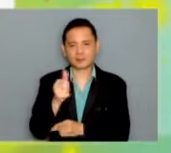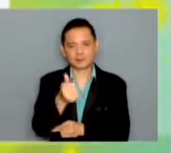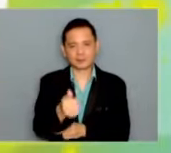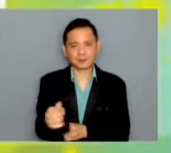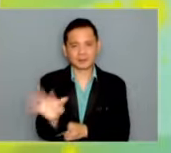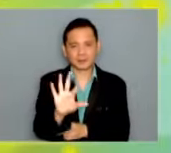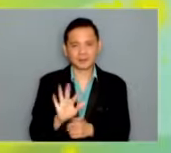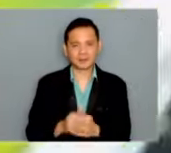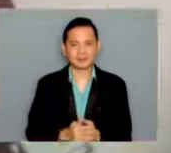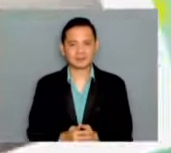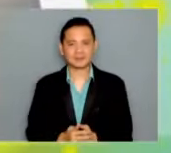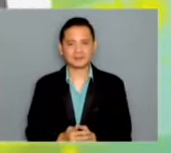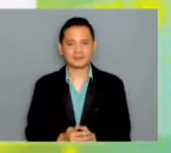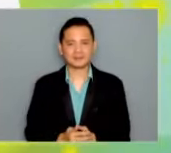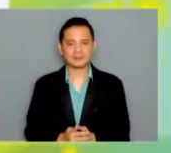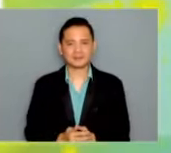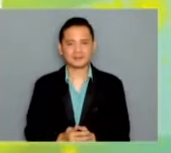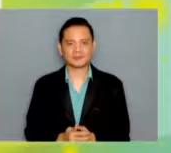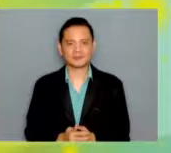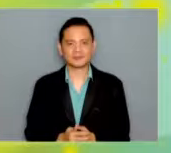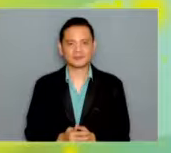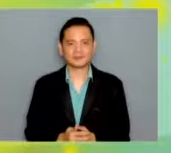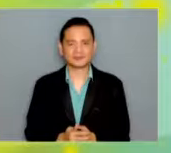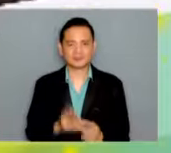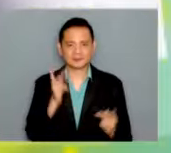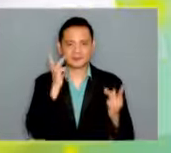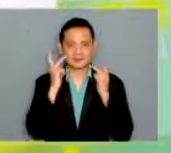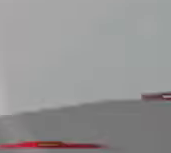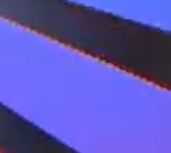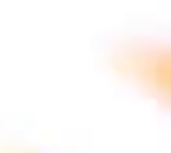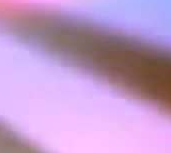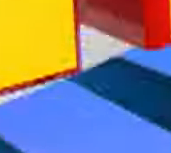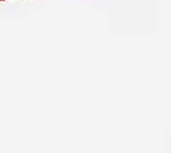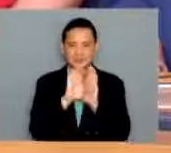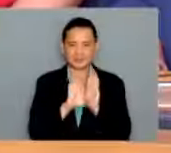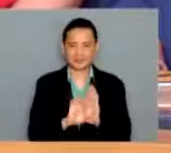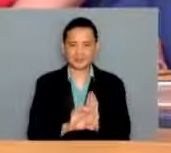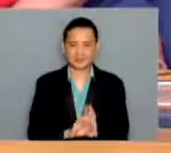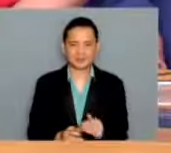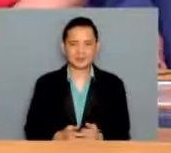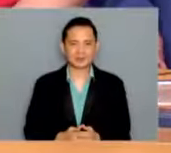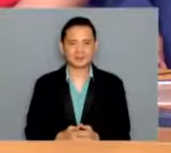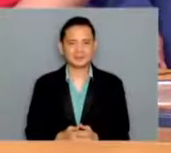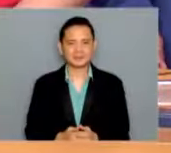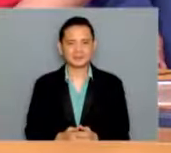Mami ni Tony, siyempre. Ayaw sumasayo. Oo nga naman,